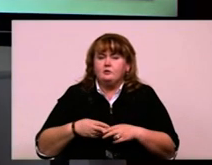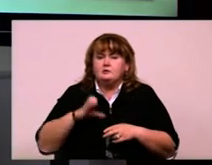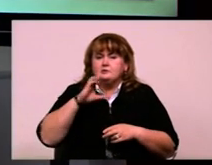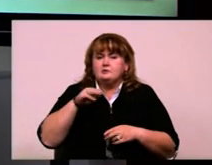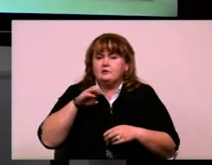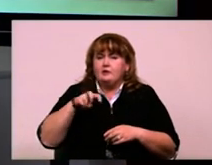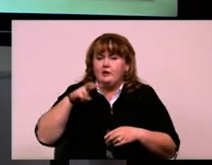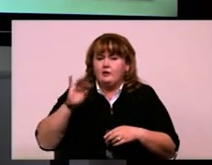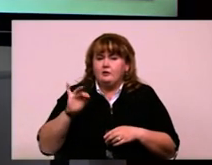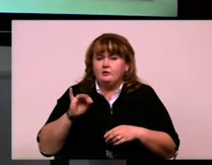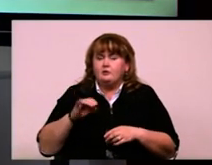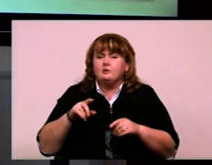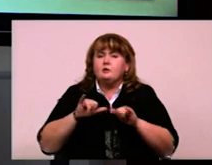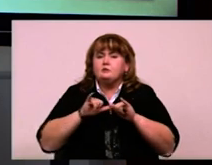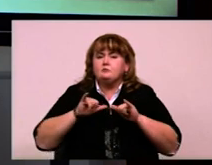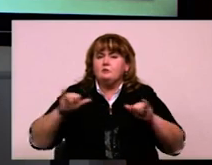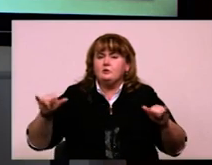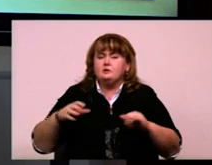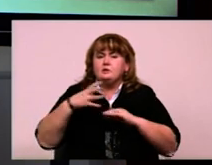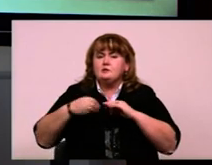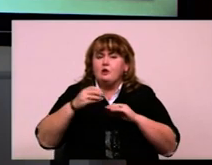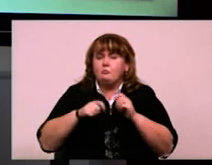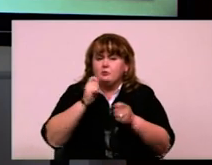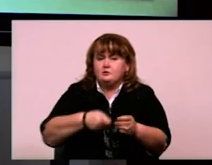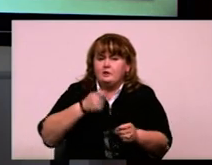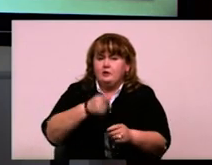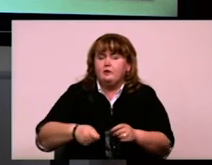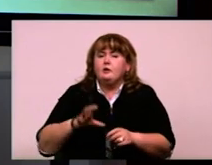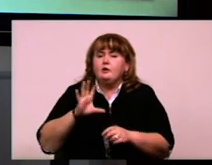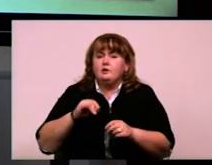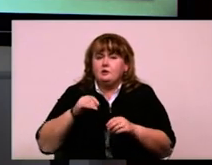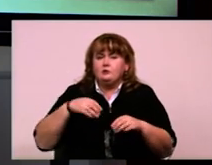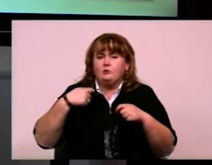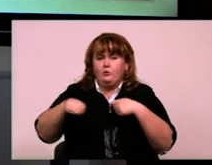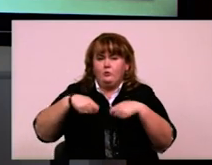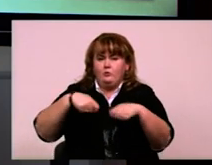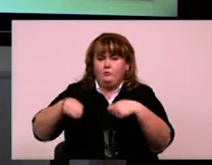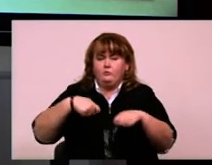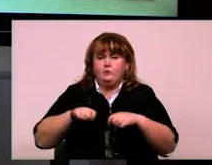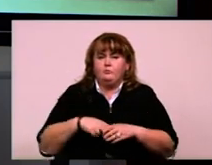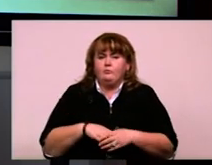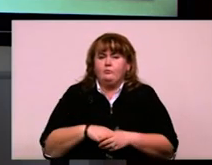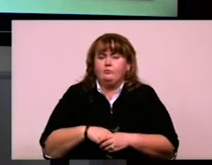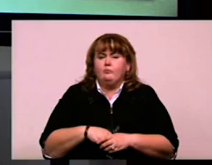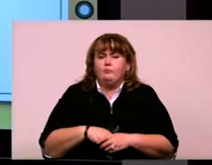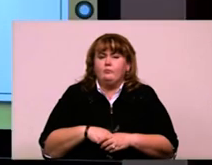стали, стало развиваться земледелие и, конечно же, торговля.